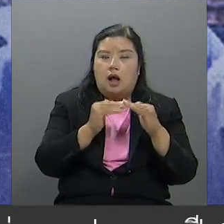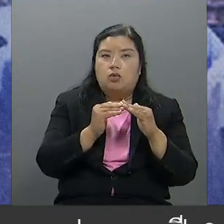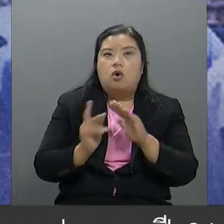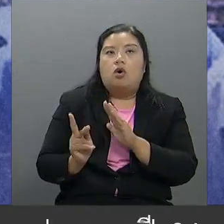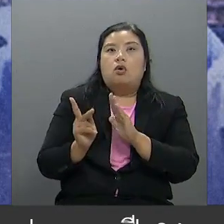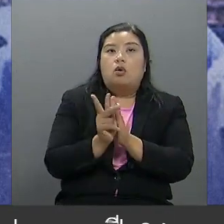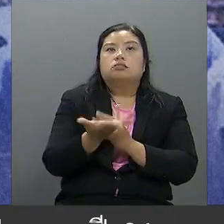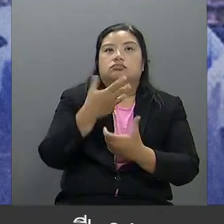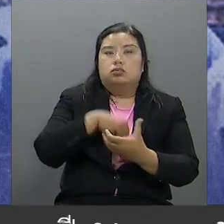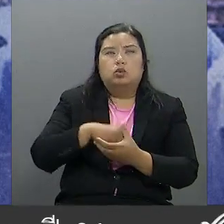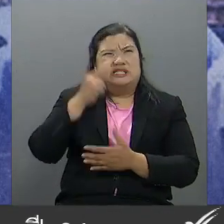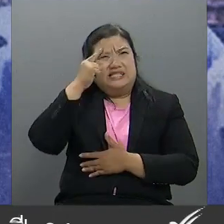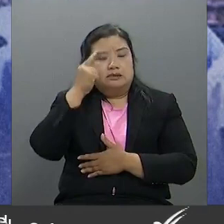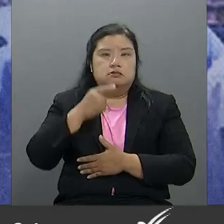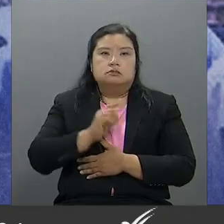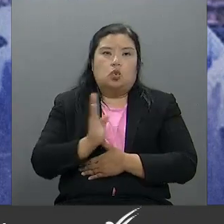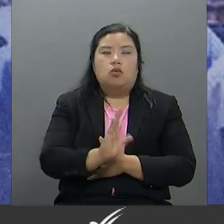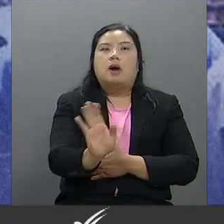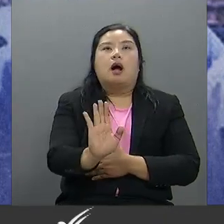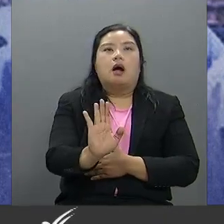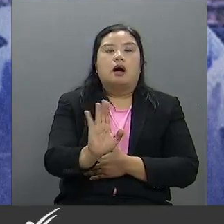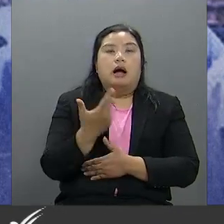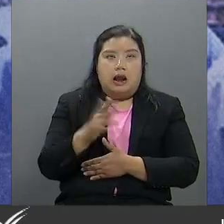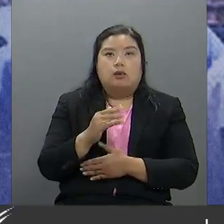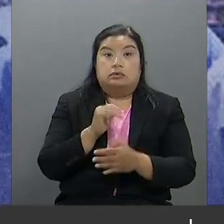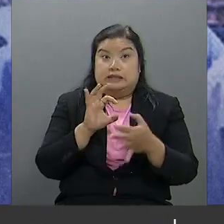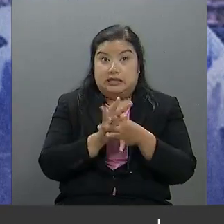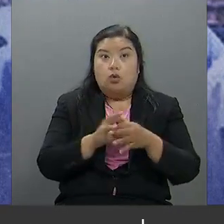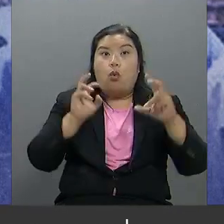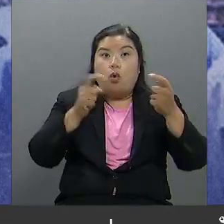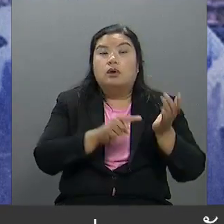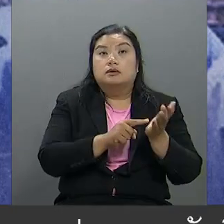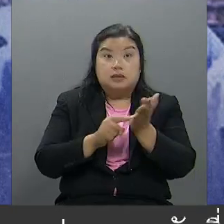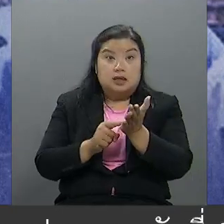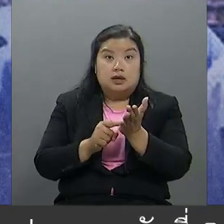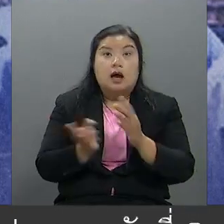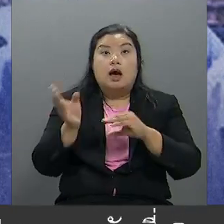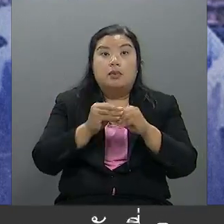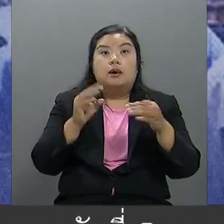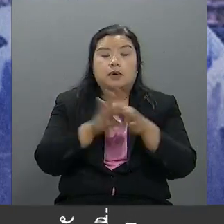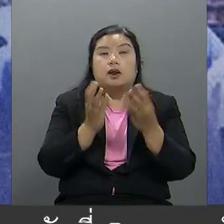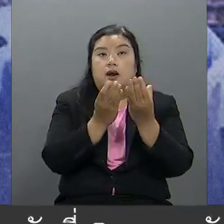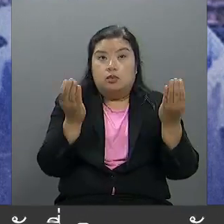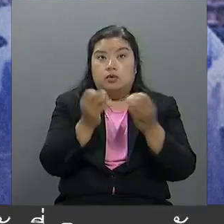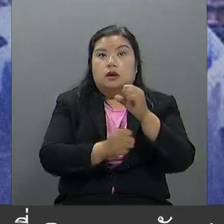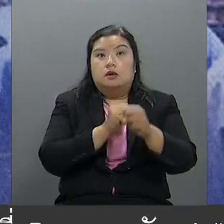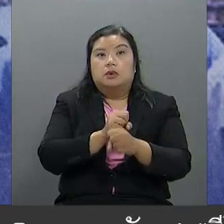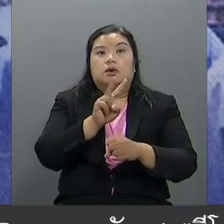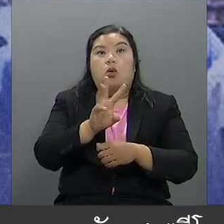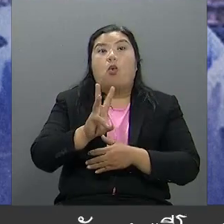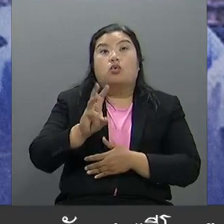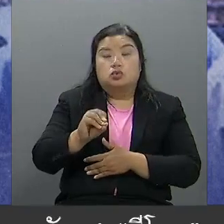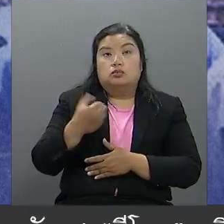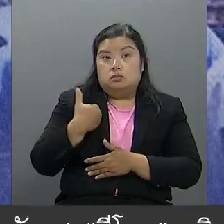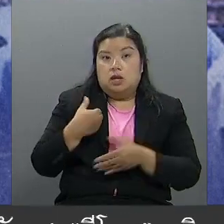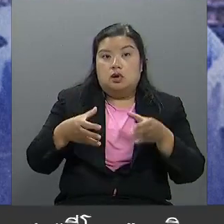หลักค่ะส่วนความคืบหน้าในการพิจารณายติร่างแก้ไขเพิ่มเติมรัฐธรรมนูญปี2560ของ5พรรคการเมืองฝ่าย